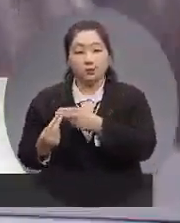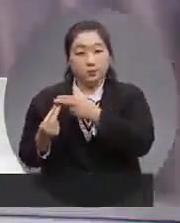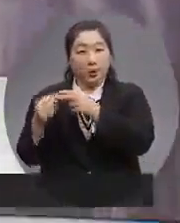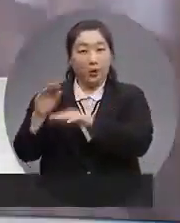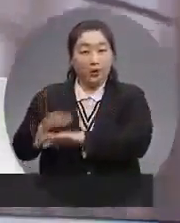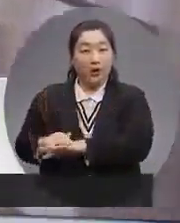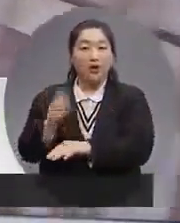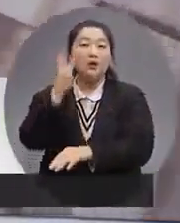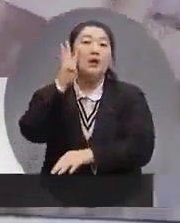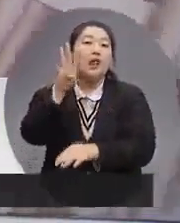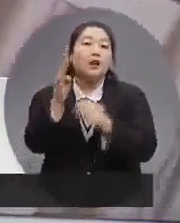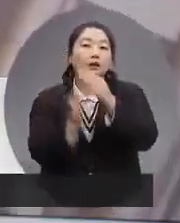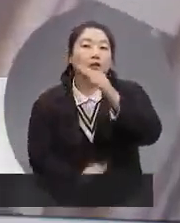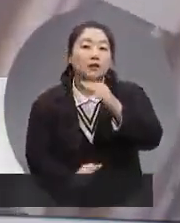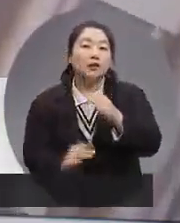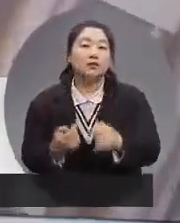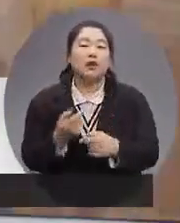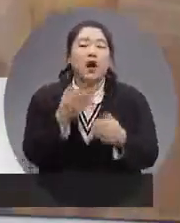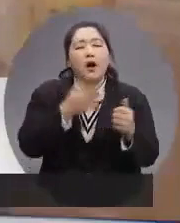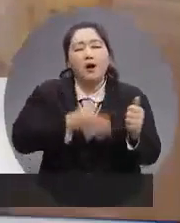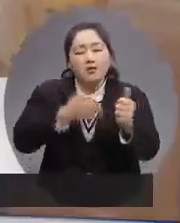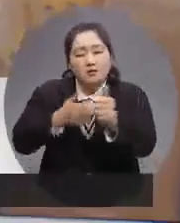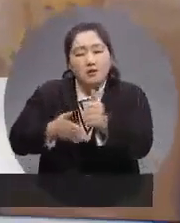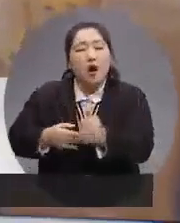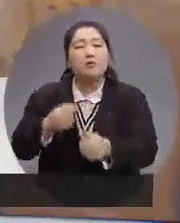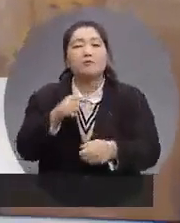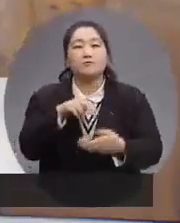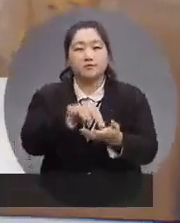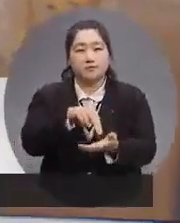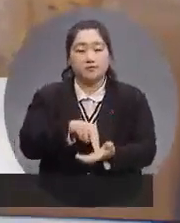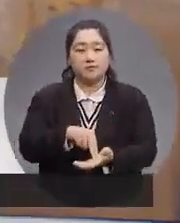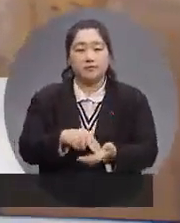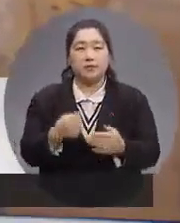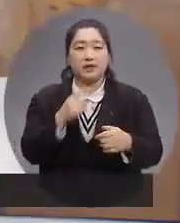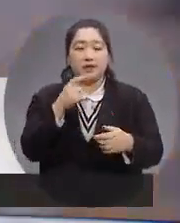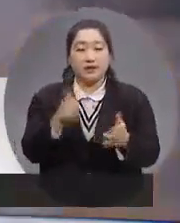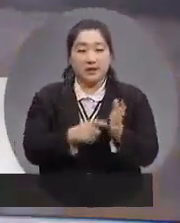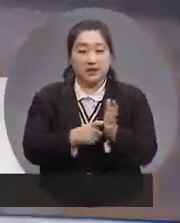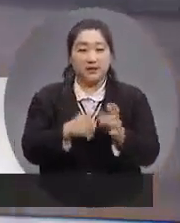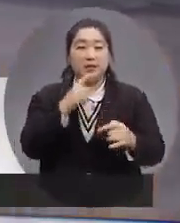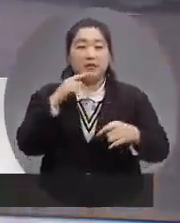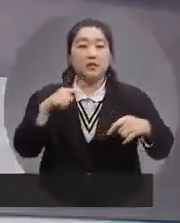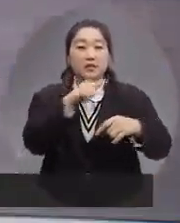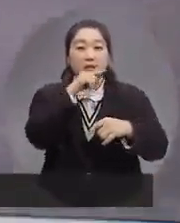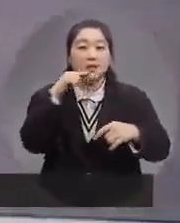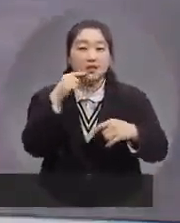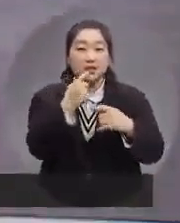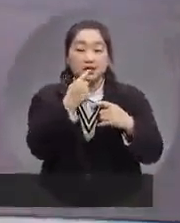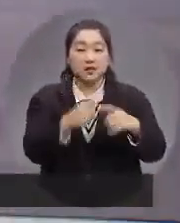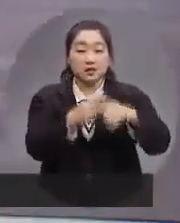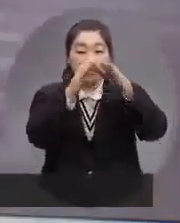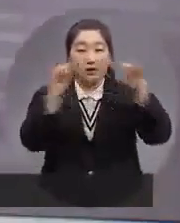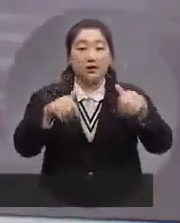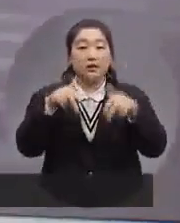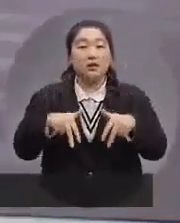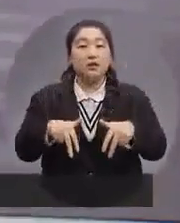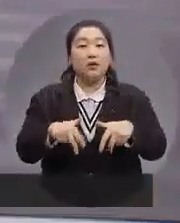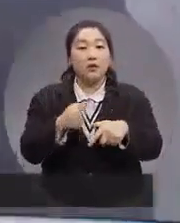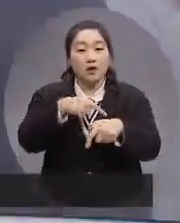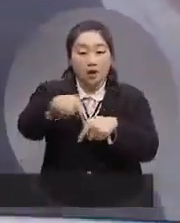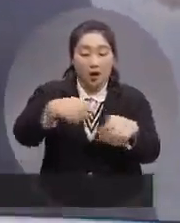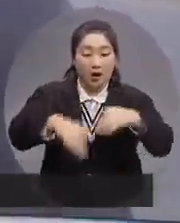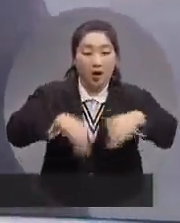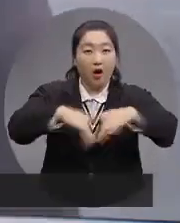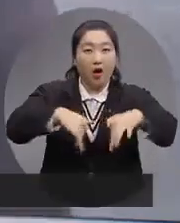남자 혈액을 구걸이라도 해야 할 판입니다. 다급한 적십자사 직원들이 거리로 뛰어나왔습니다. 이채연